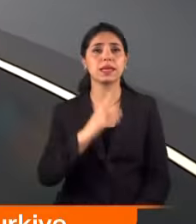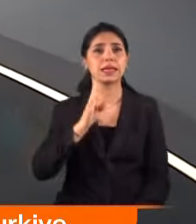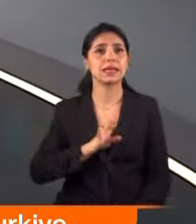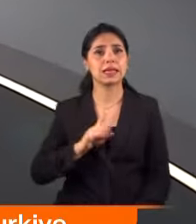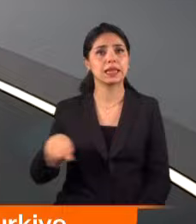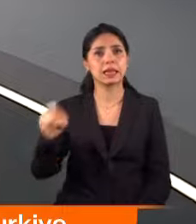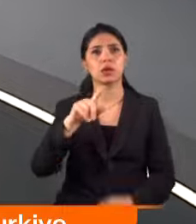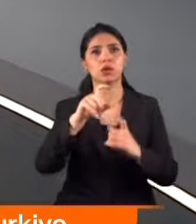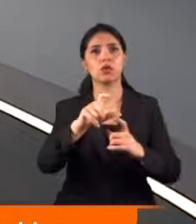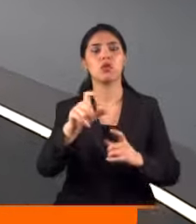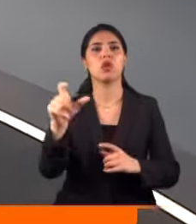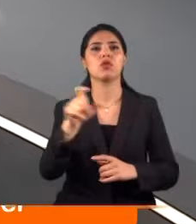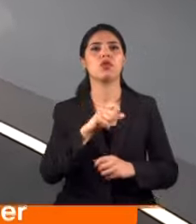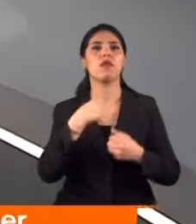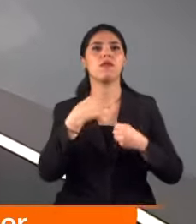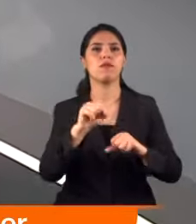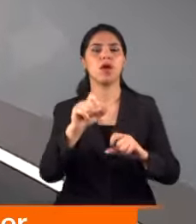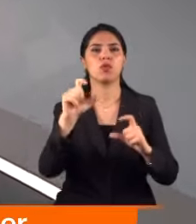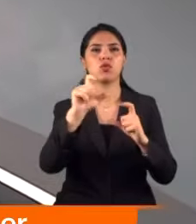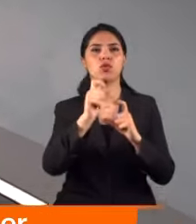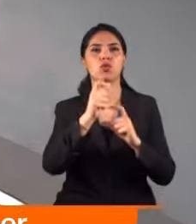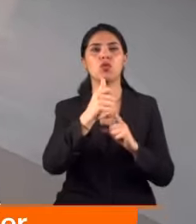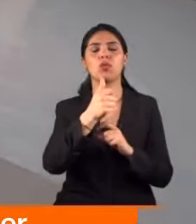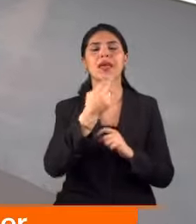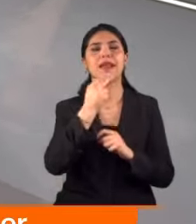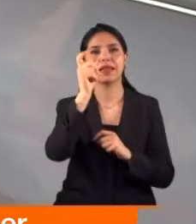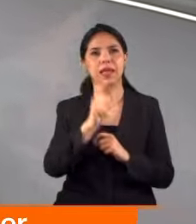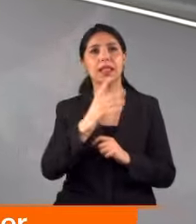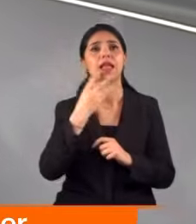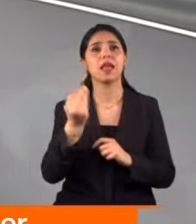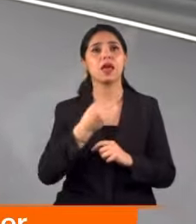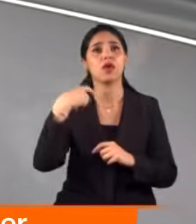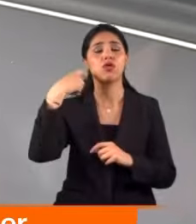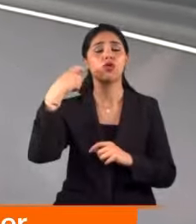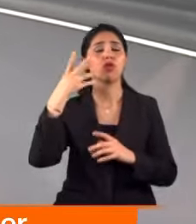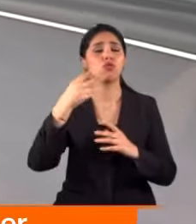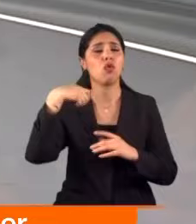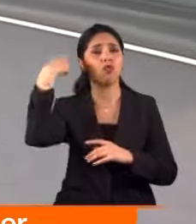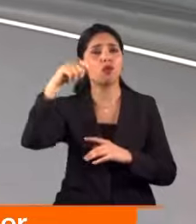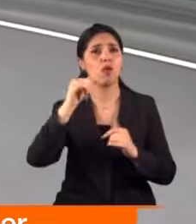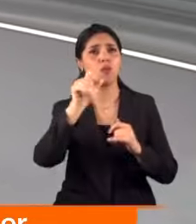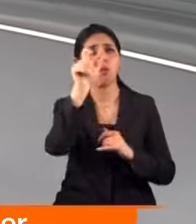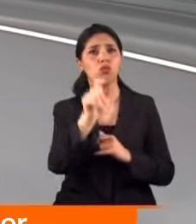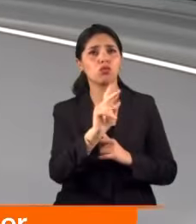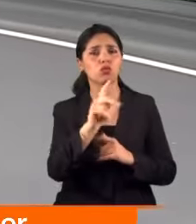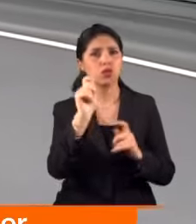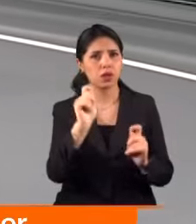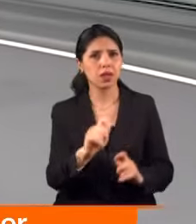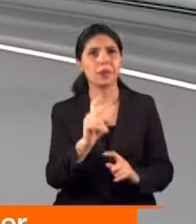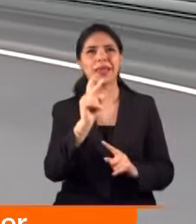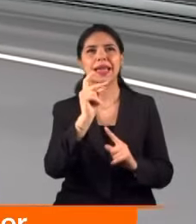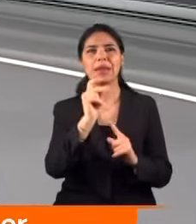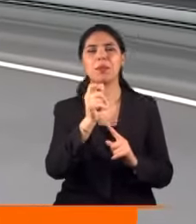Kızlarının sorularına ve çağrılarına cevap vermeyen Sofia Orancı'nın gençlik döneminde birçok filmde figüranlık yaptığı ortaya çıktı. Orancı, İbrahim